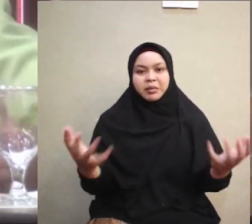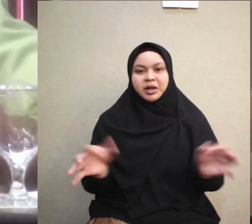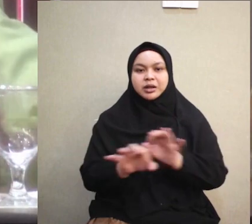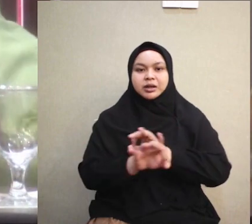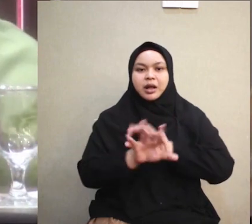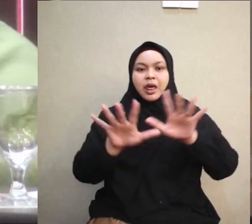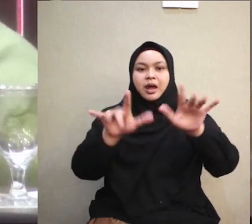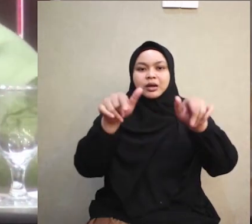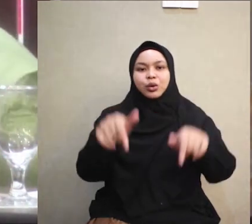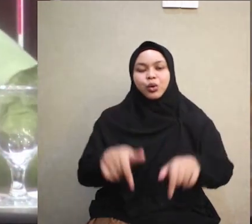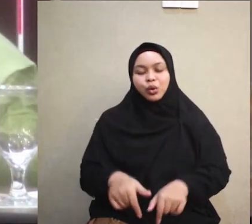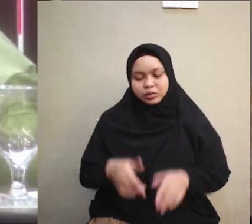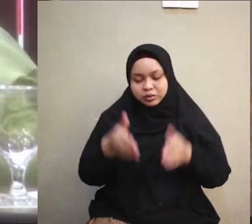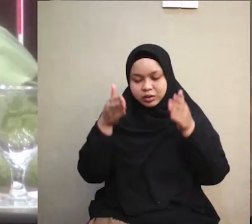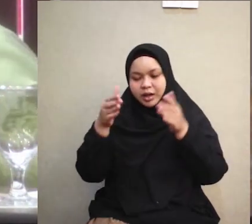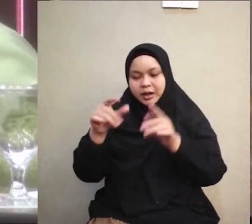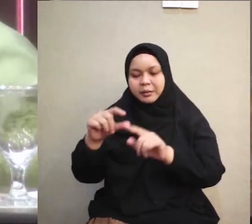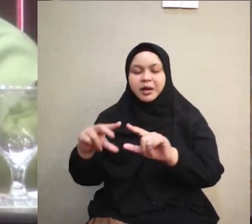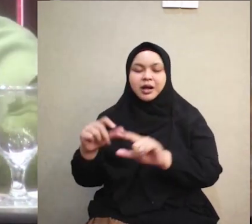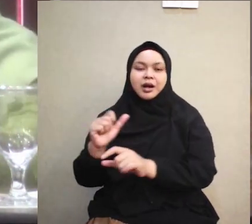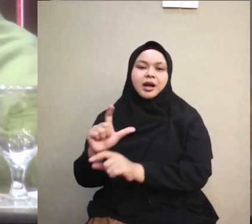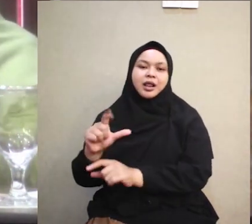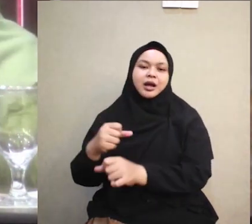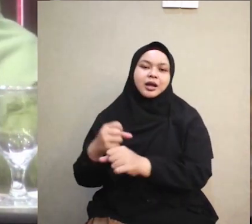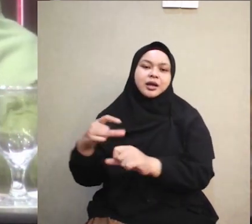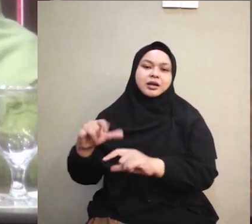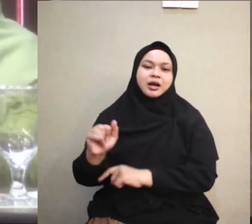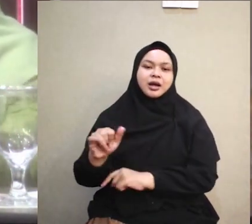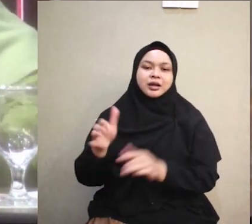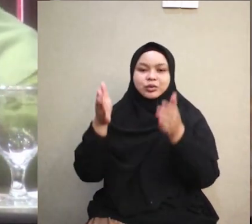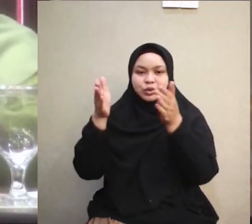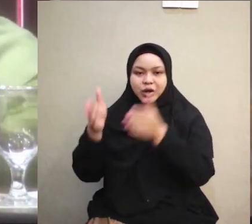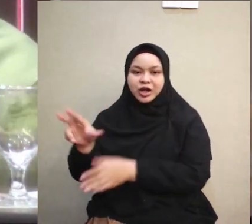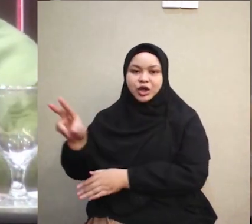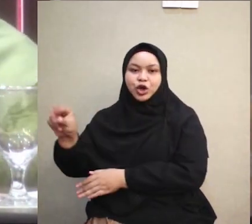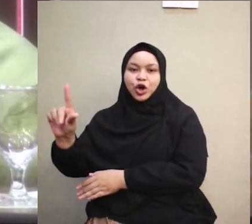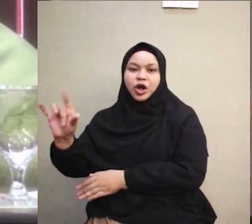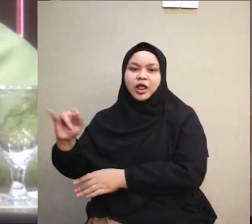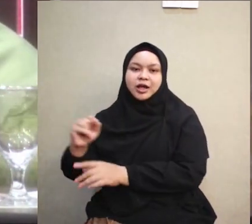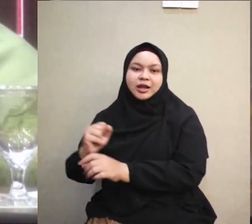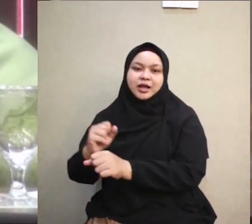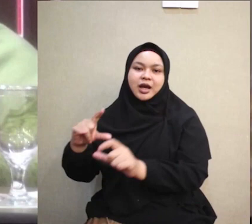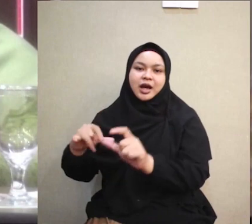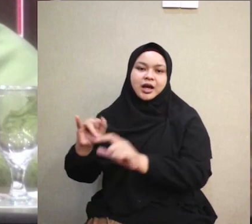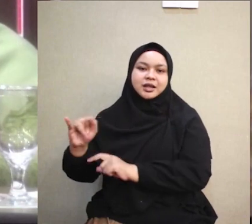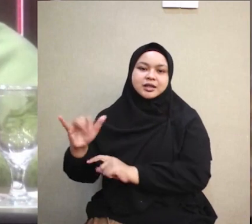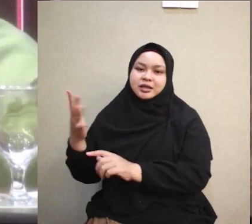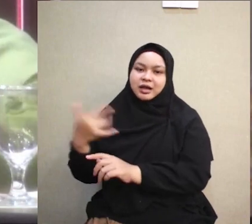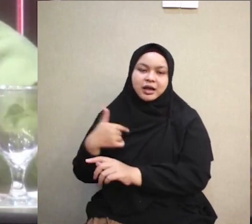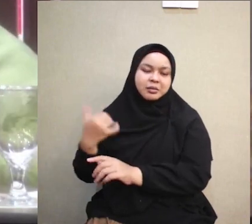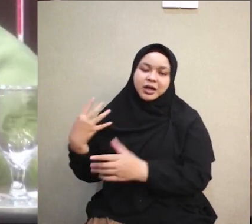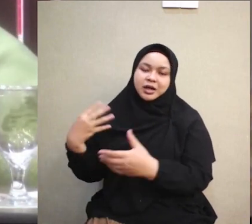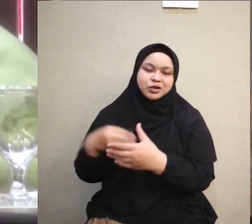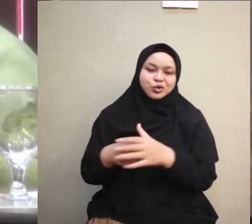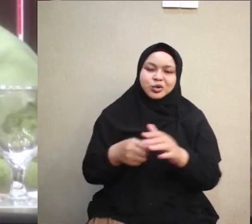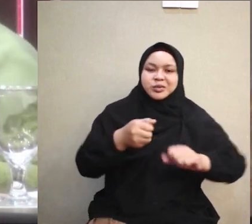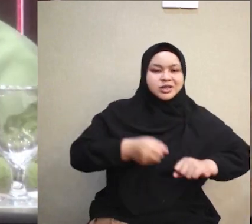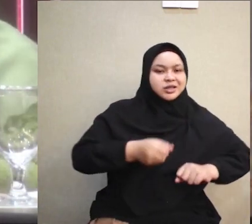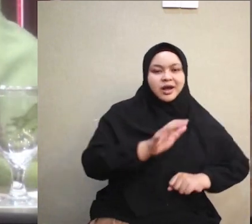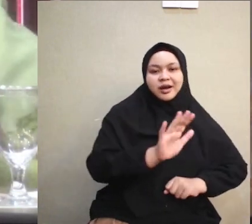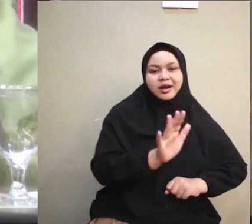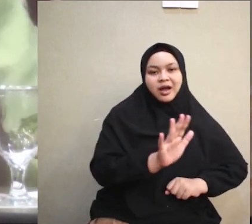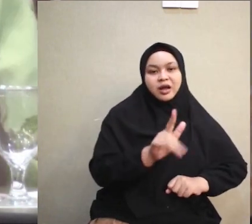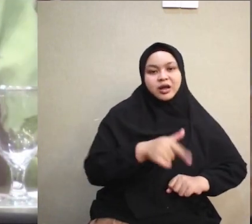ranah para legal adalah di tanah non litigasi artinya dia tidak akan beracara ini pun oleh kawan-kawan